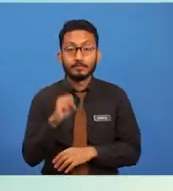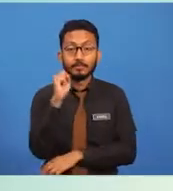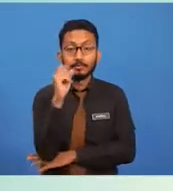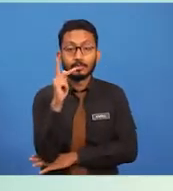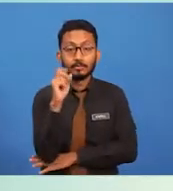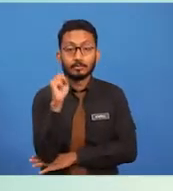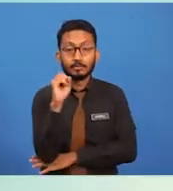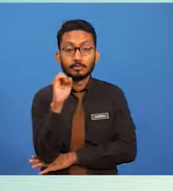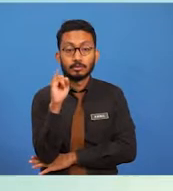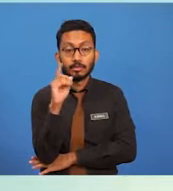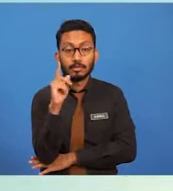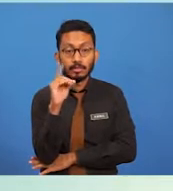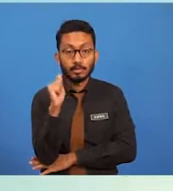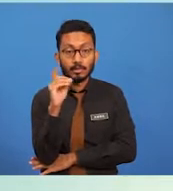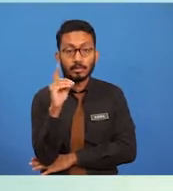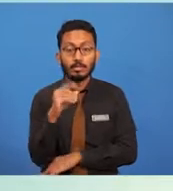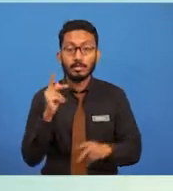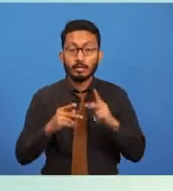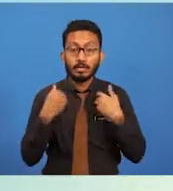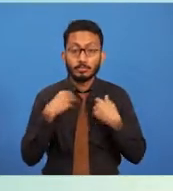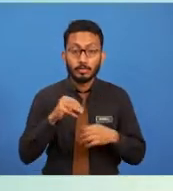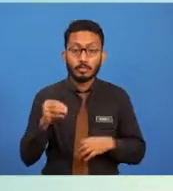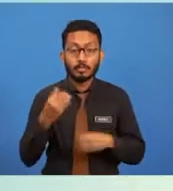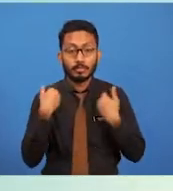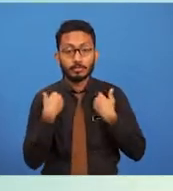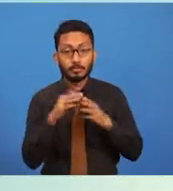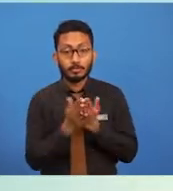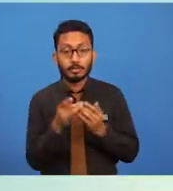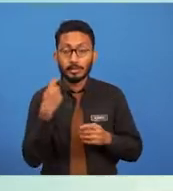Sekiranya murid-murid mempunyai buku teks, sila rujuk halaman